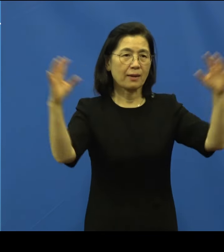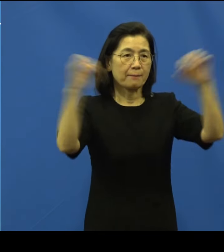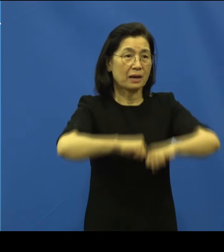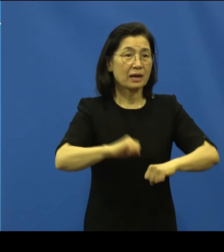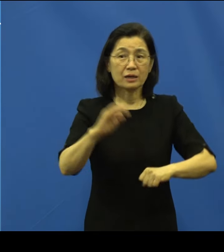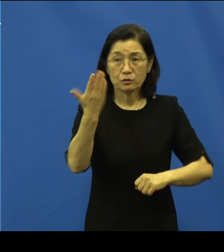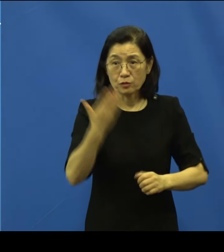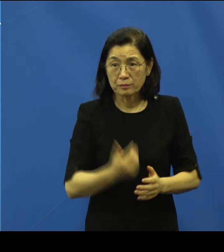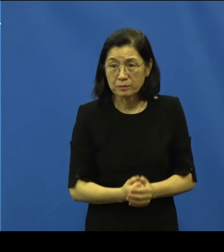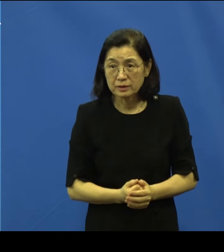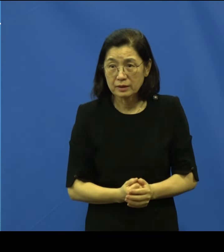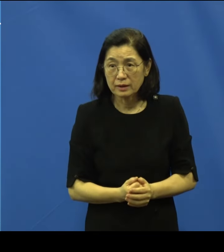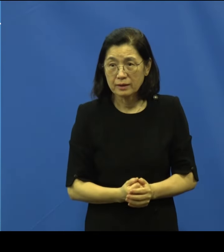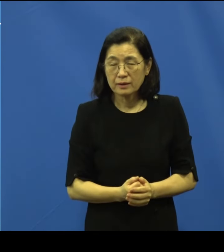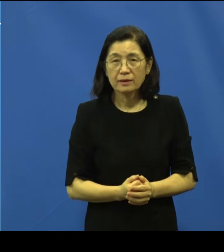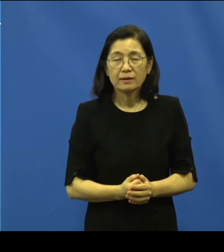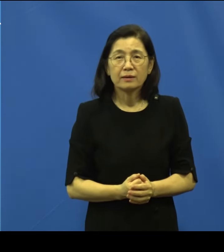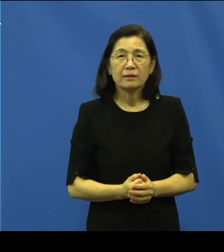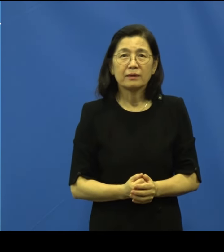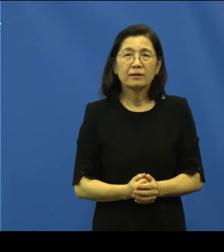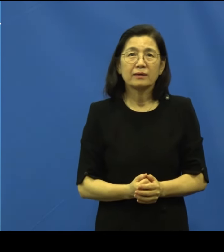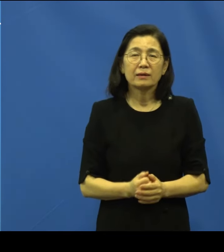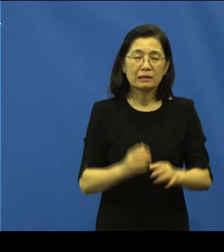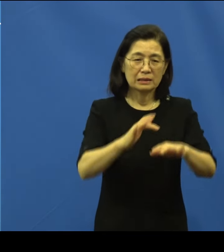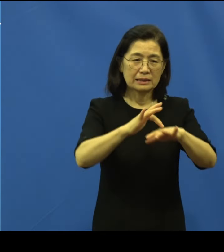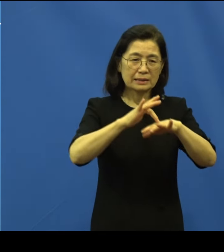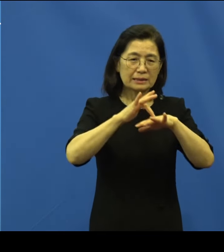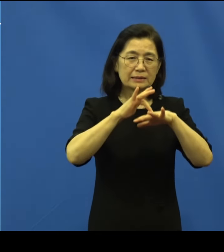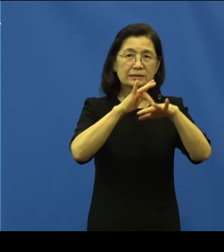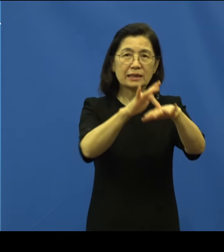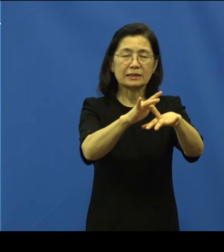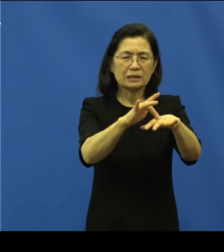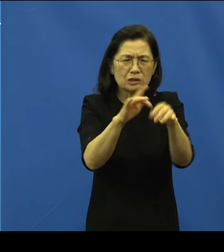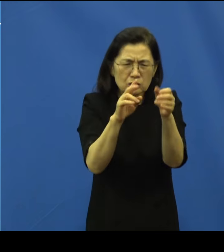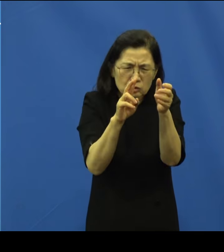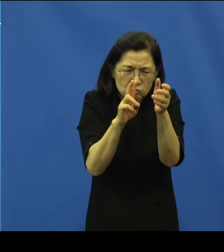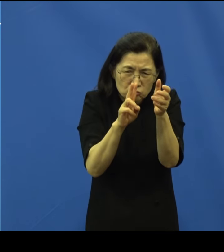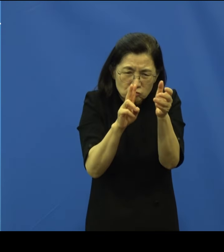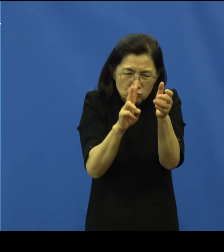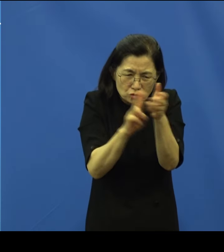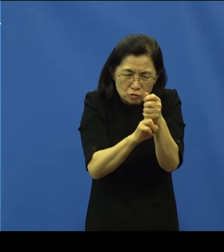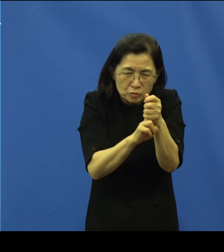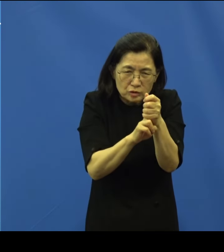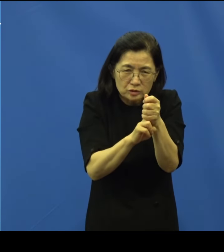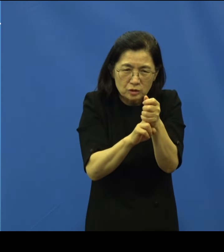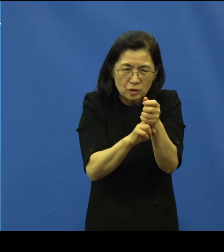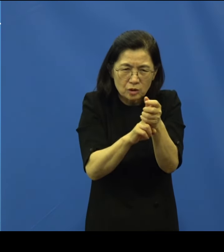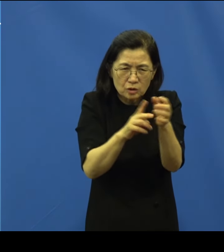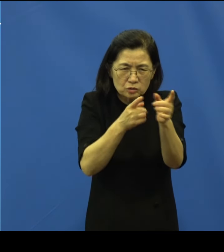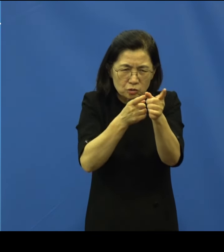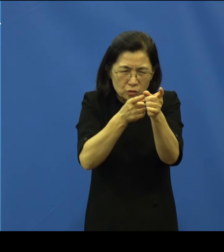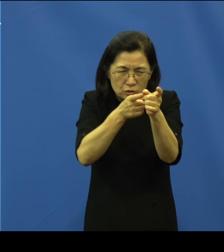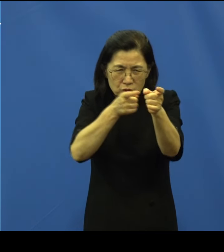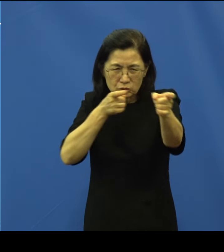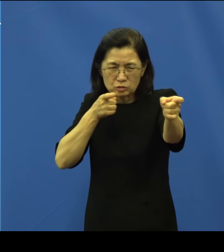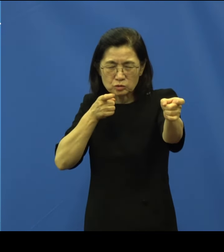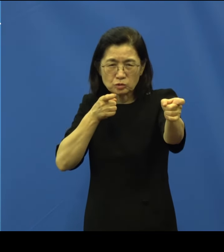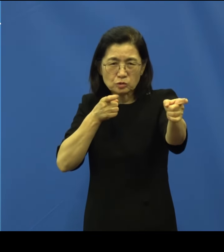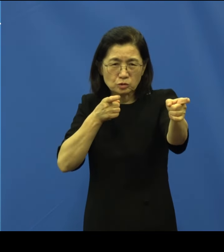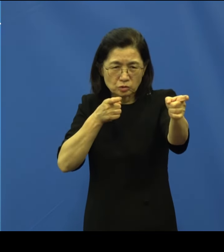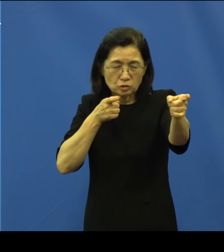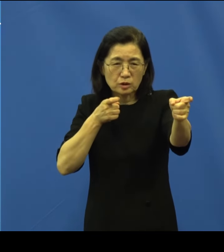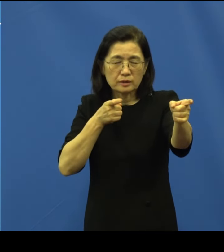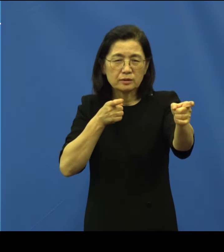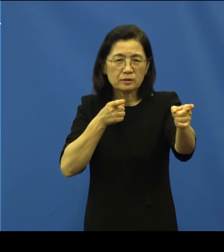여러분, 사단은 침묵의 암살자입니다. 숨어서 은밀하게 총을 겨누는 우리의